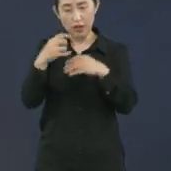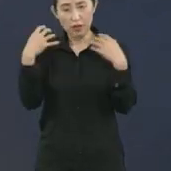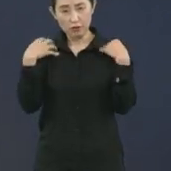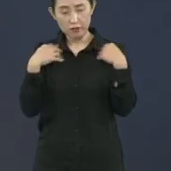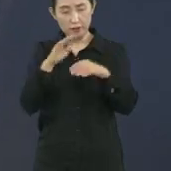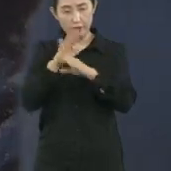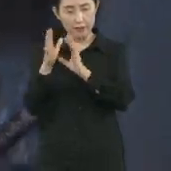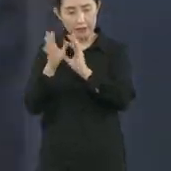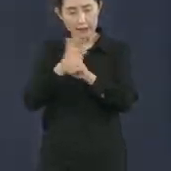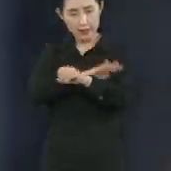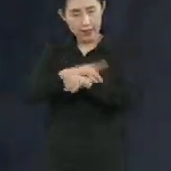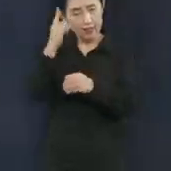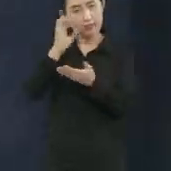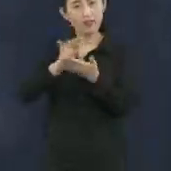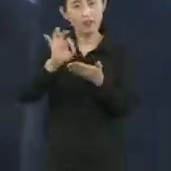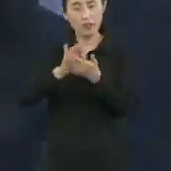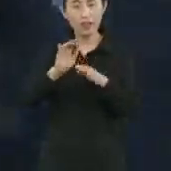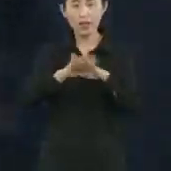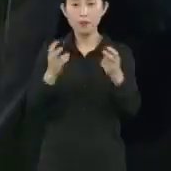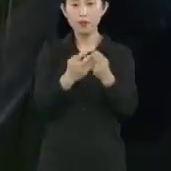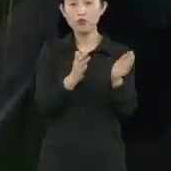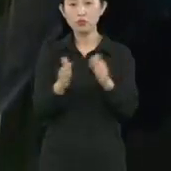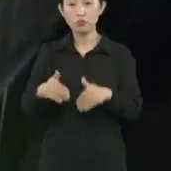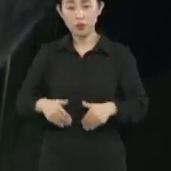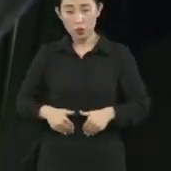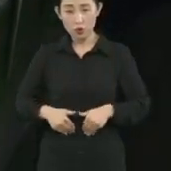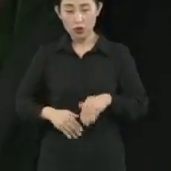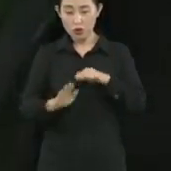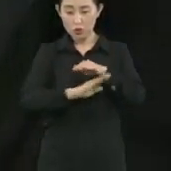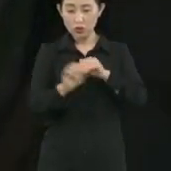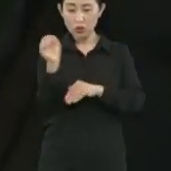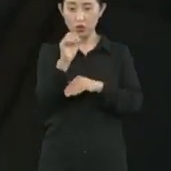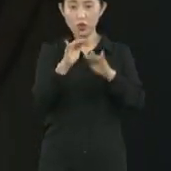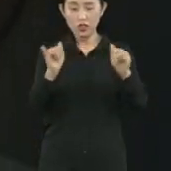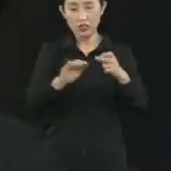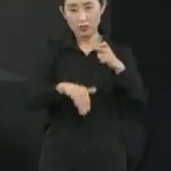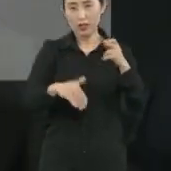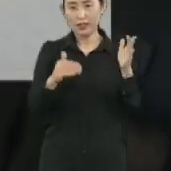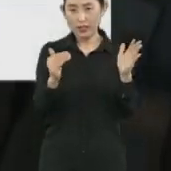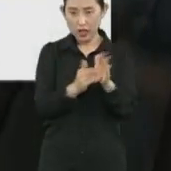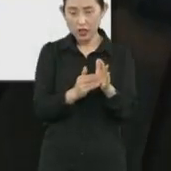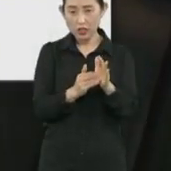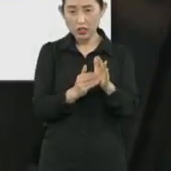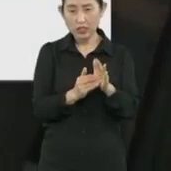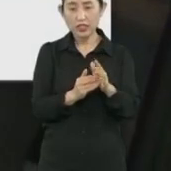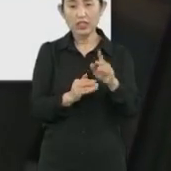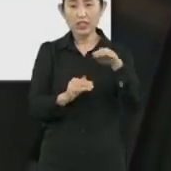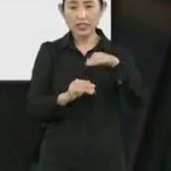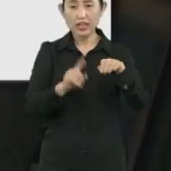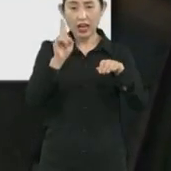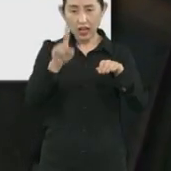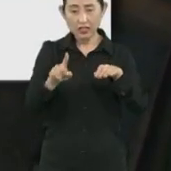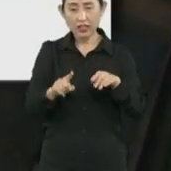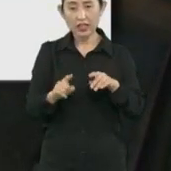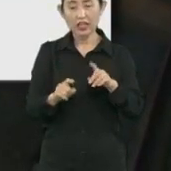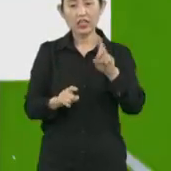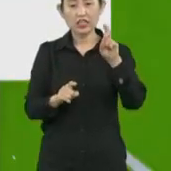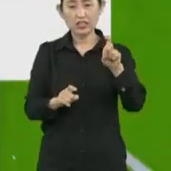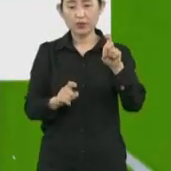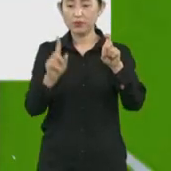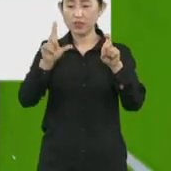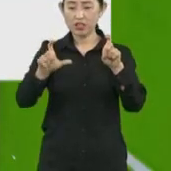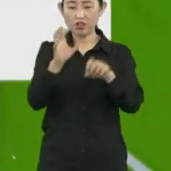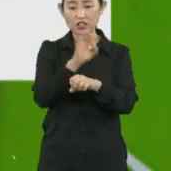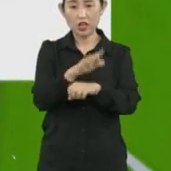대안을 마련해야 하는 상황입니다. 또한 승용차 이용자들은 연말까지 요소수를 차량 한 대당 한 번에 10리터까지 구입할 수